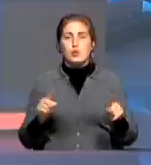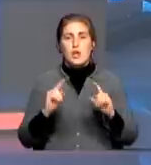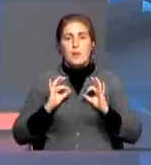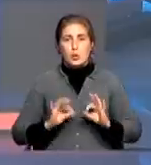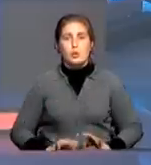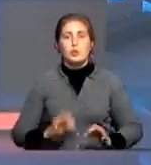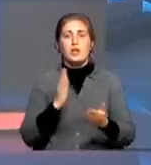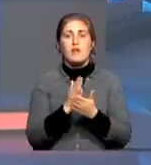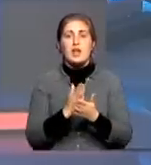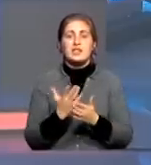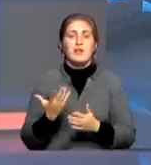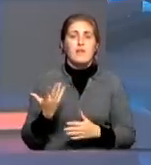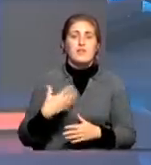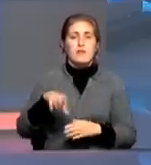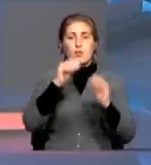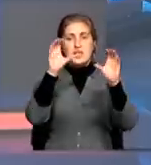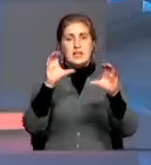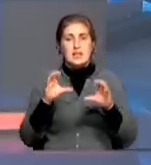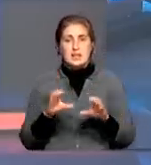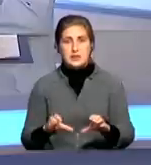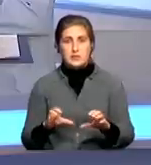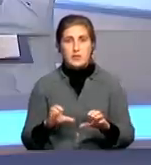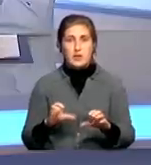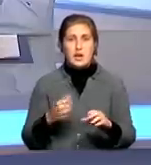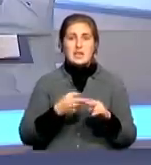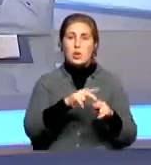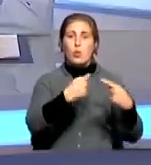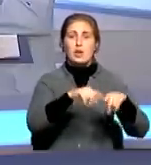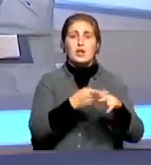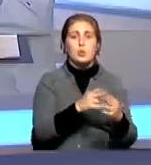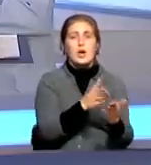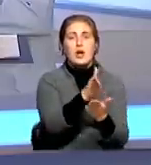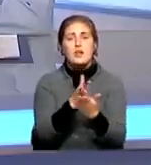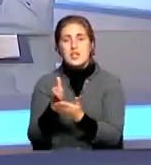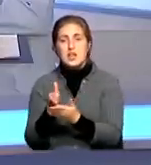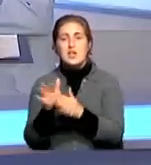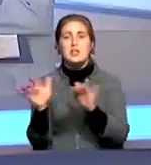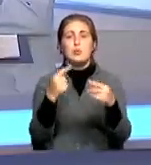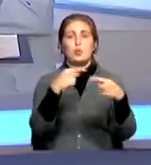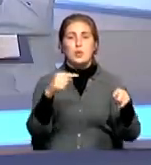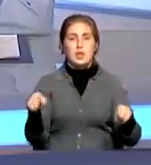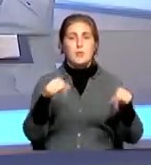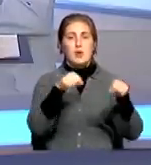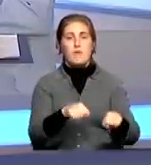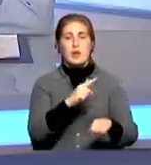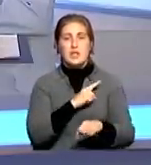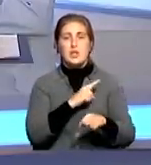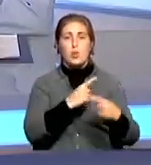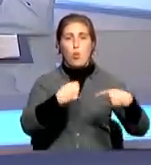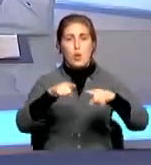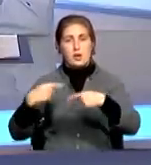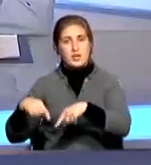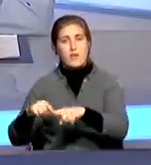прокуратура является в силу законодательства тем органом, который координирует деятельность других правоохранительных органов,